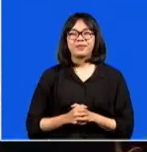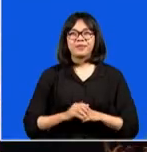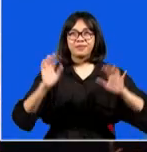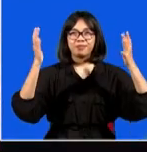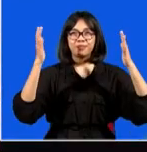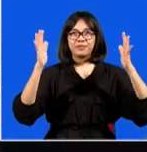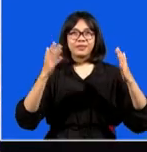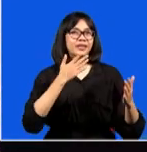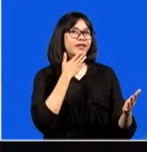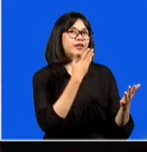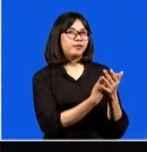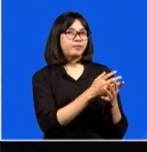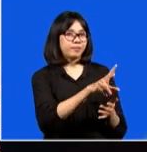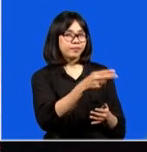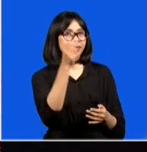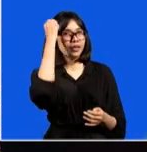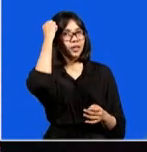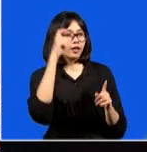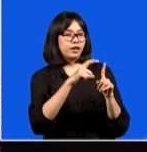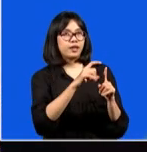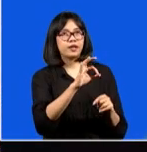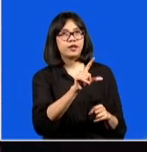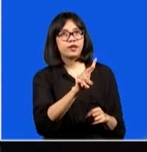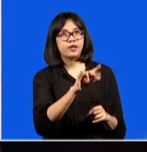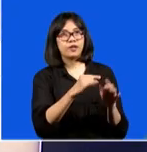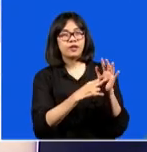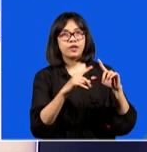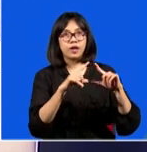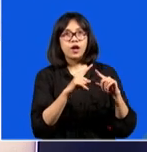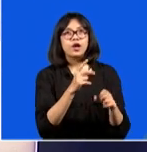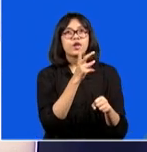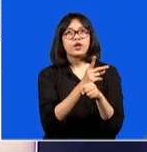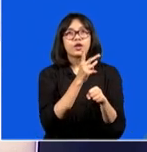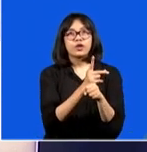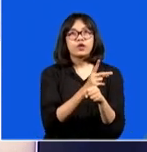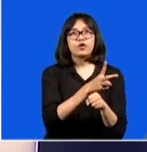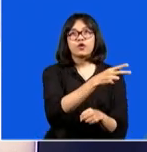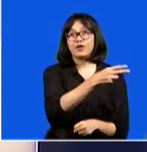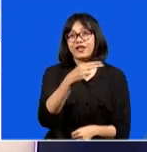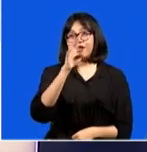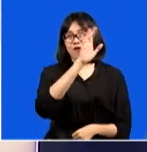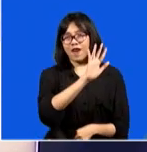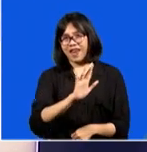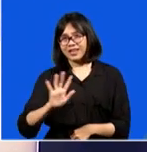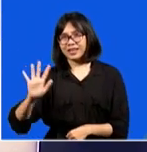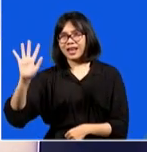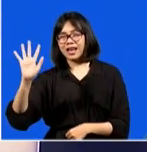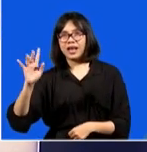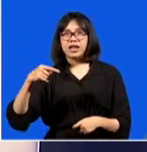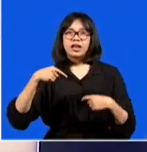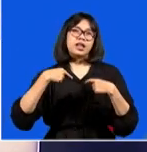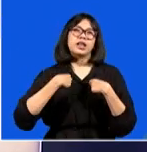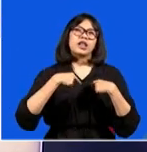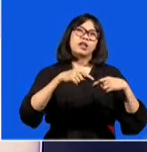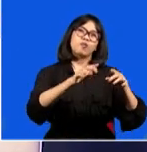Terima kasih Bu dovina Iya Teruntuk bapak ibu guru yang ada di seluruh Republik Indonesia peserta didik